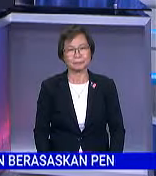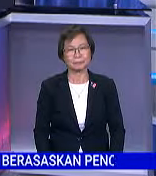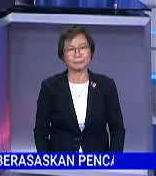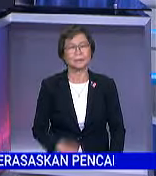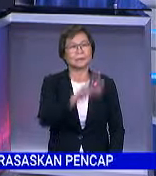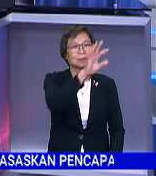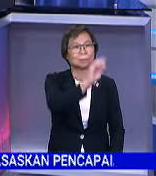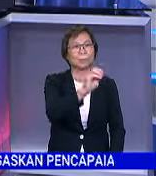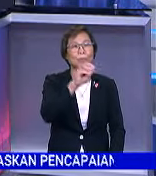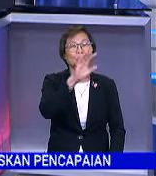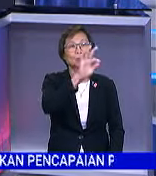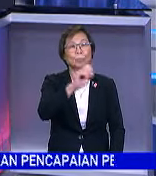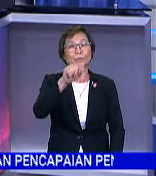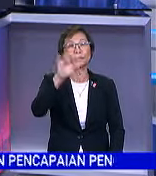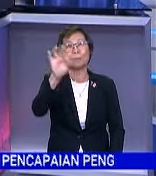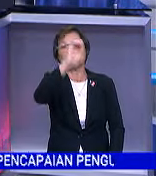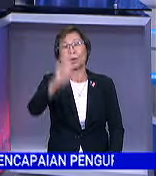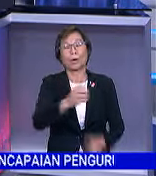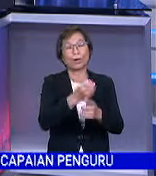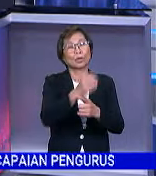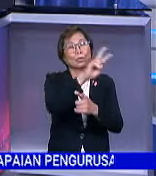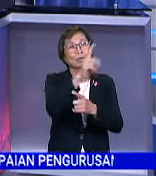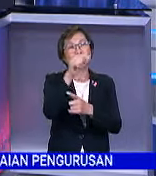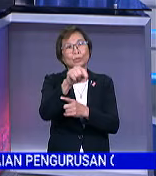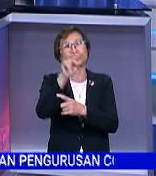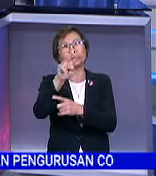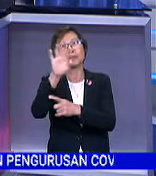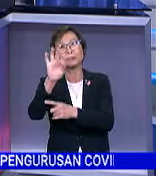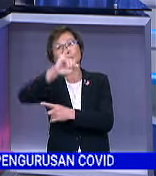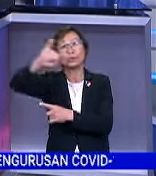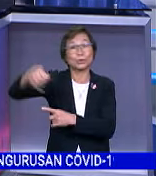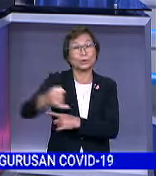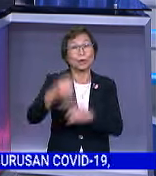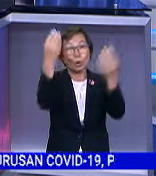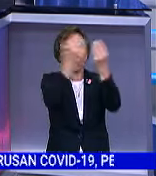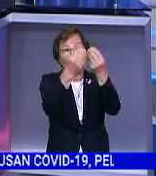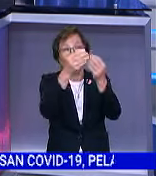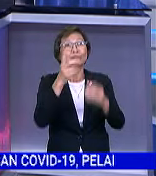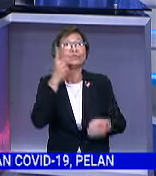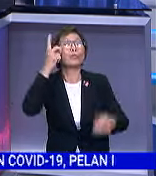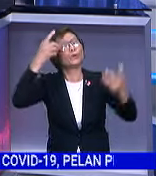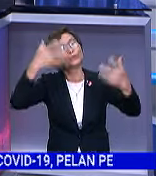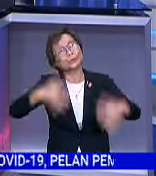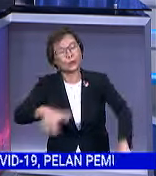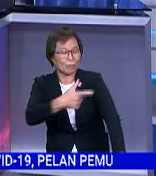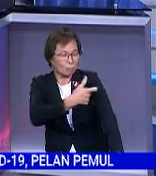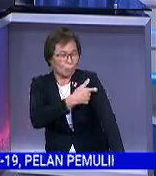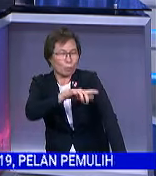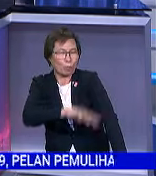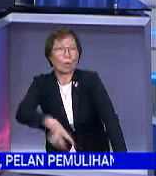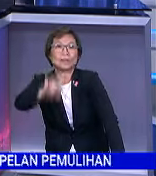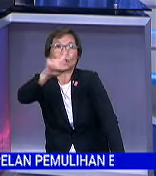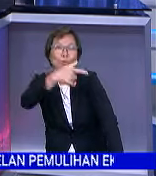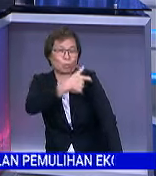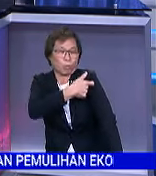live90 berbulan 900/20 satu propelan duo sembilan juta populasi Dewa setelah menerima sekurang-kurangnya